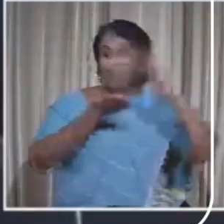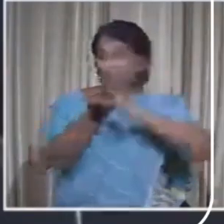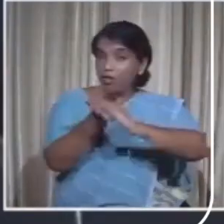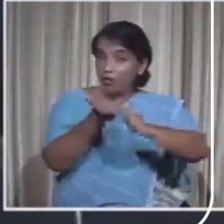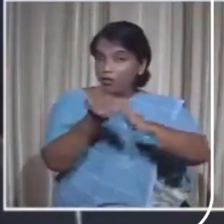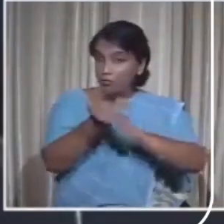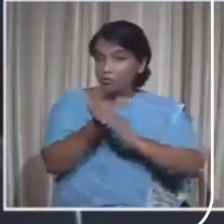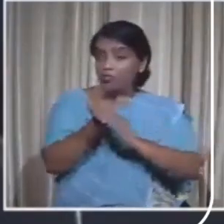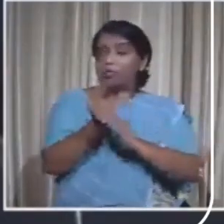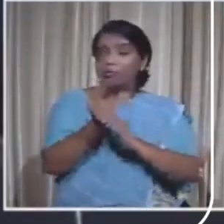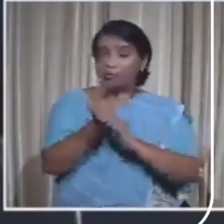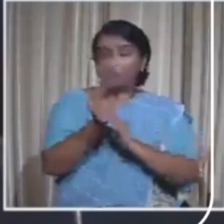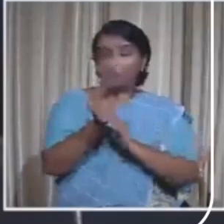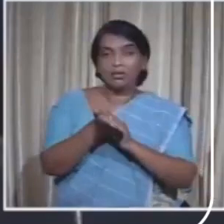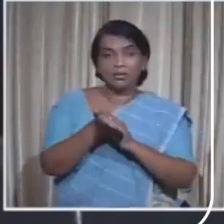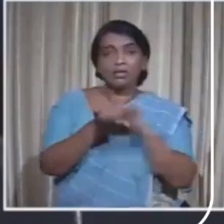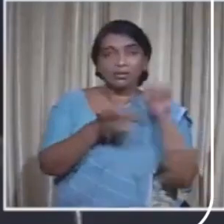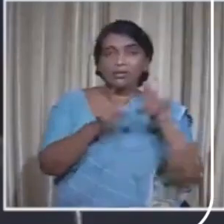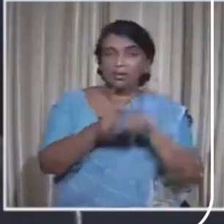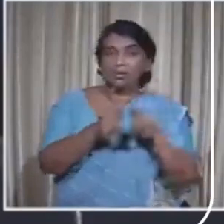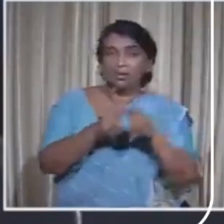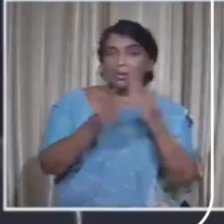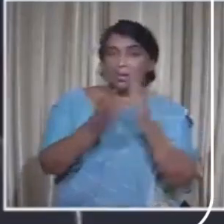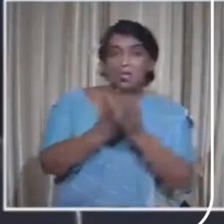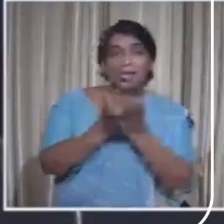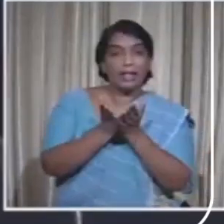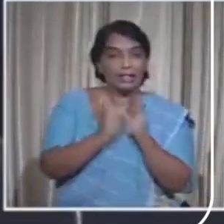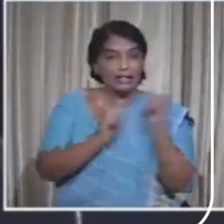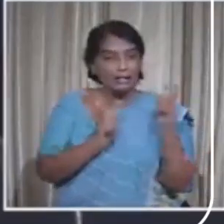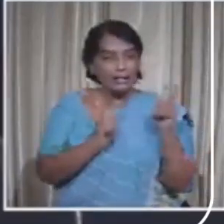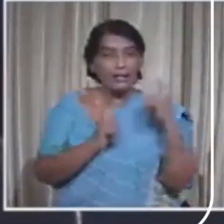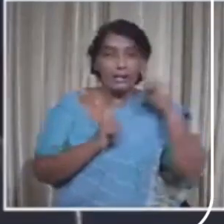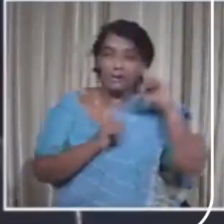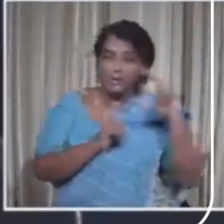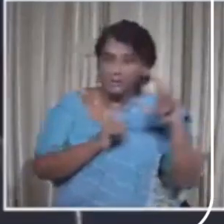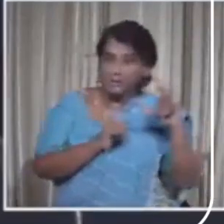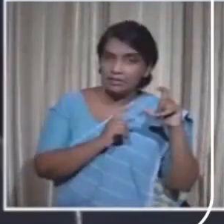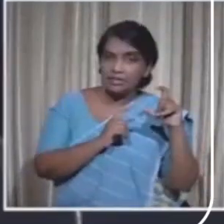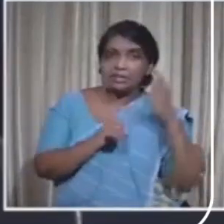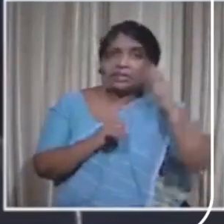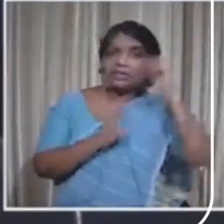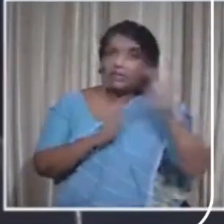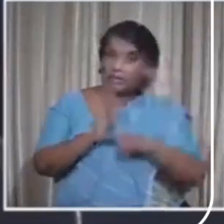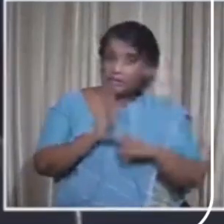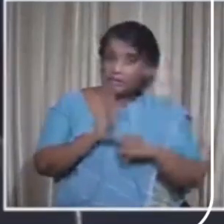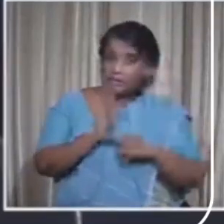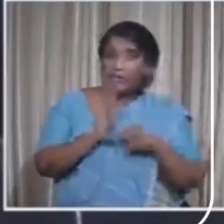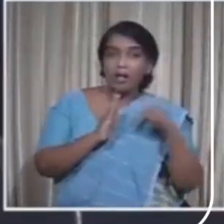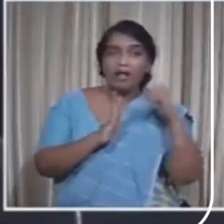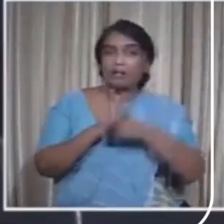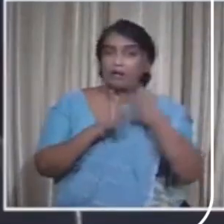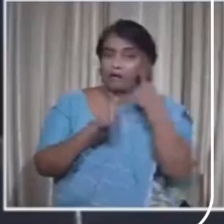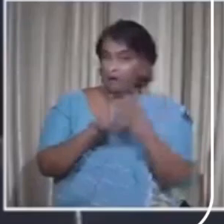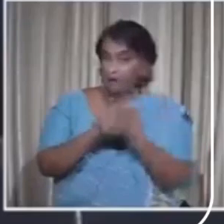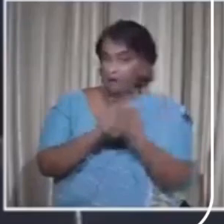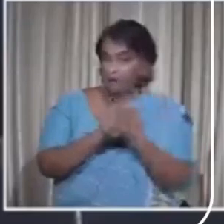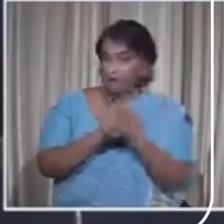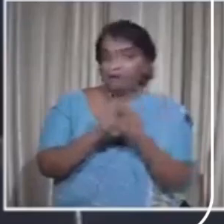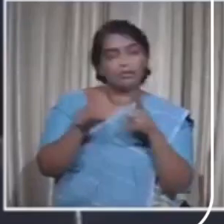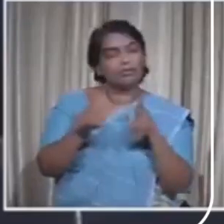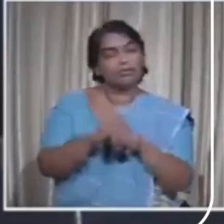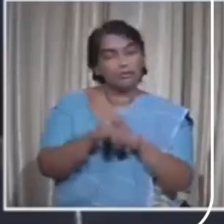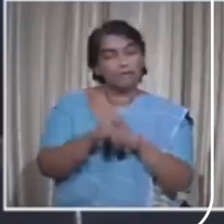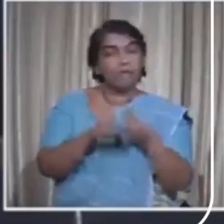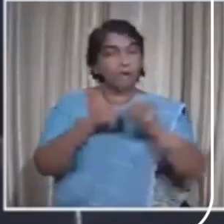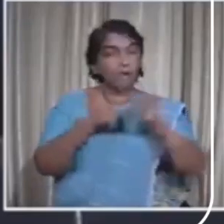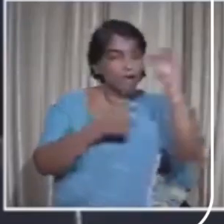මේ ආයතන අමතර අපිට උදව් කරන ඉන්දියාව, චීනය, ජපානය, දකුණු කොරියාව, ඒ වගේම